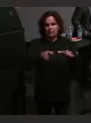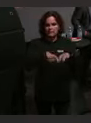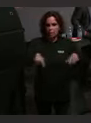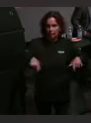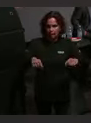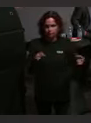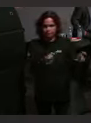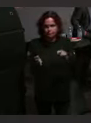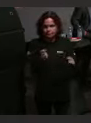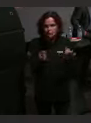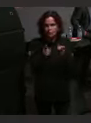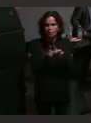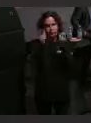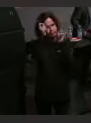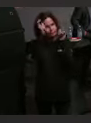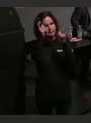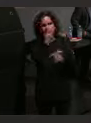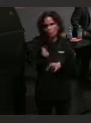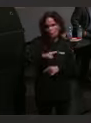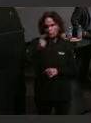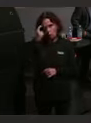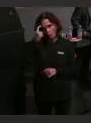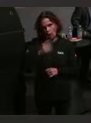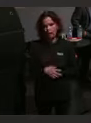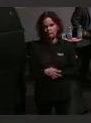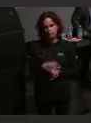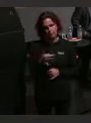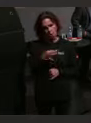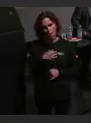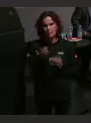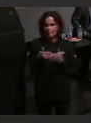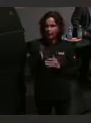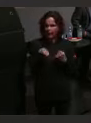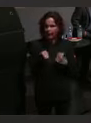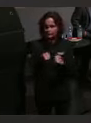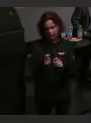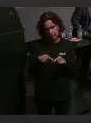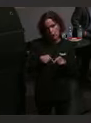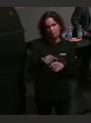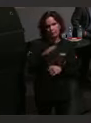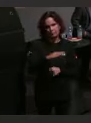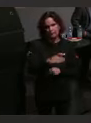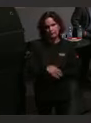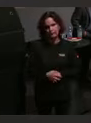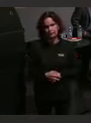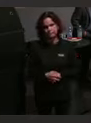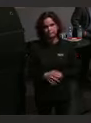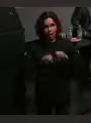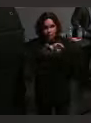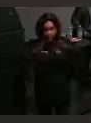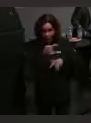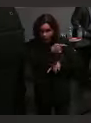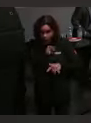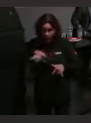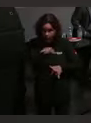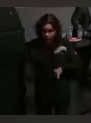mer klok, og forhåpentligvis også mye mer engasjert I løpet av denne ettermiddagen. Er dere klar da, alle sammen